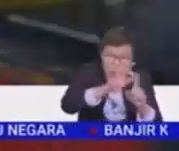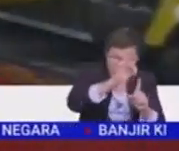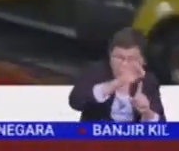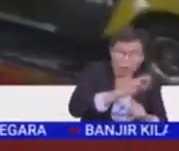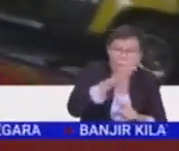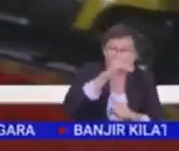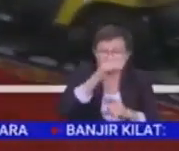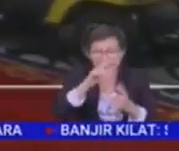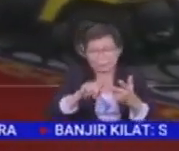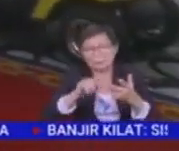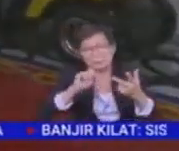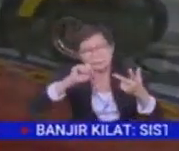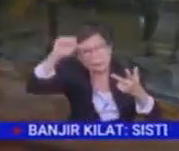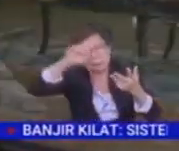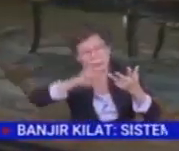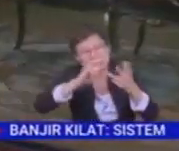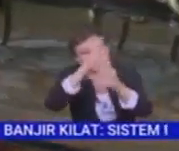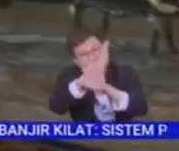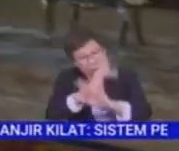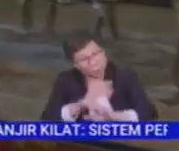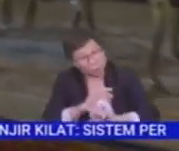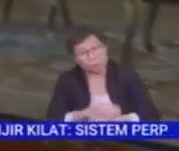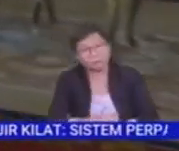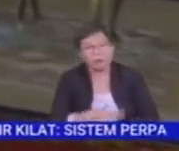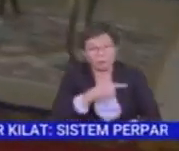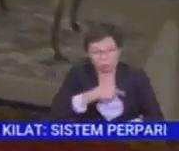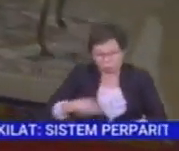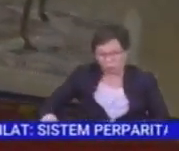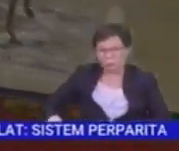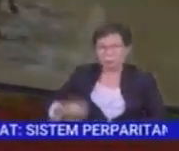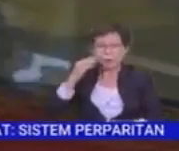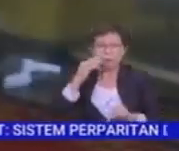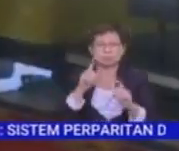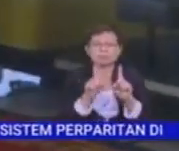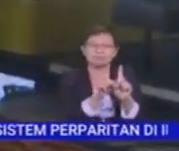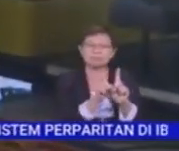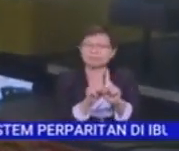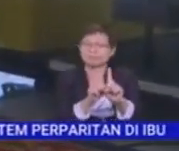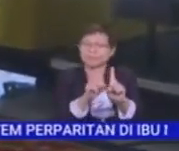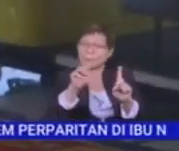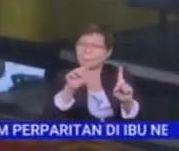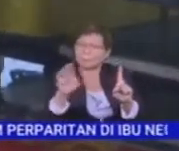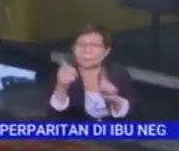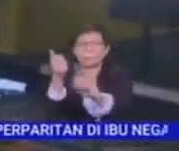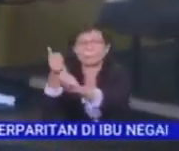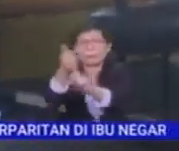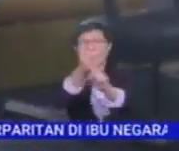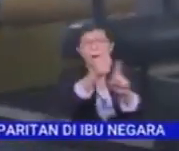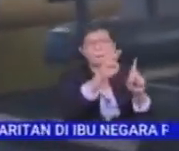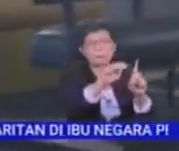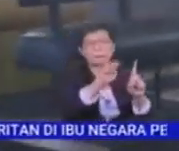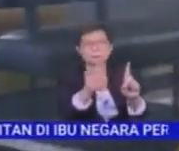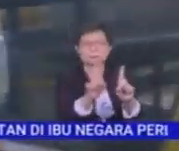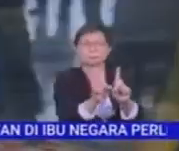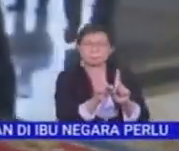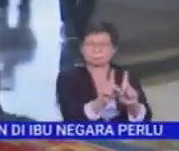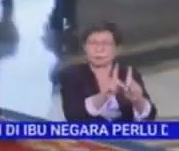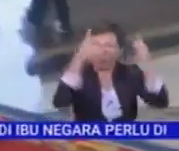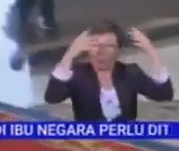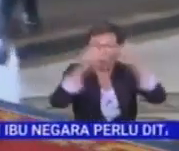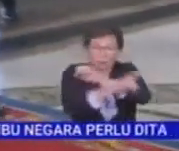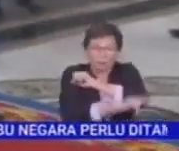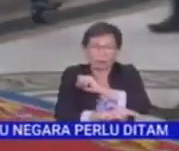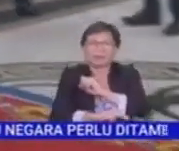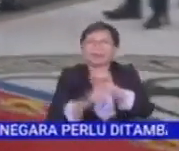Melaka Sabah dan Serawak raja-raja Melayu diiringi mencuri besar masing-masing merekalah yang dipertuan